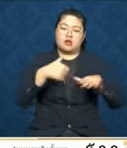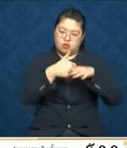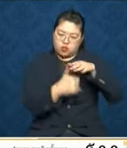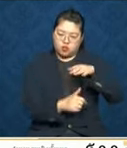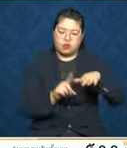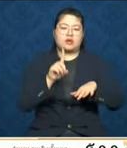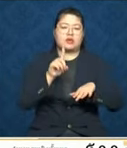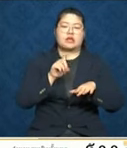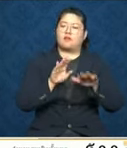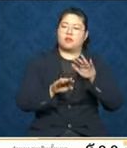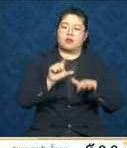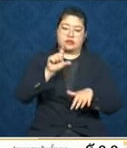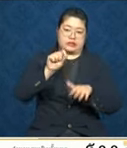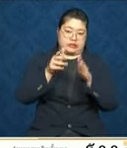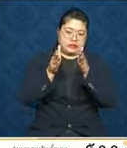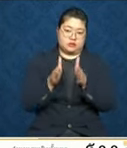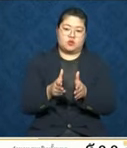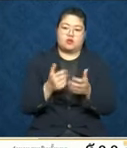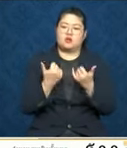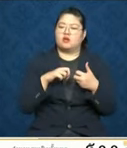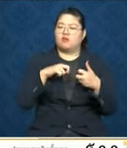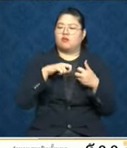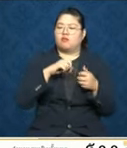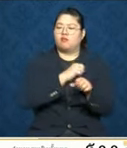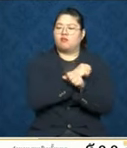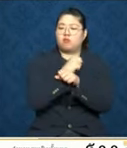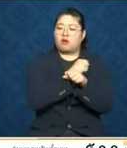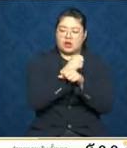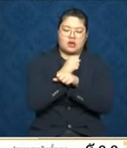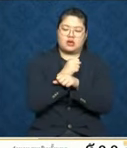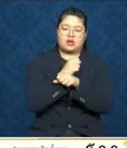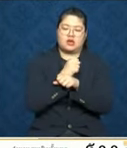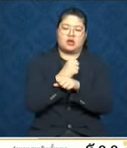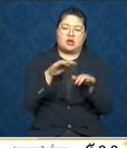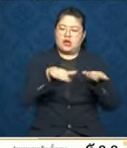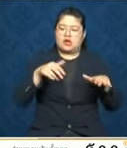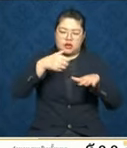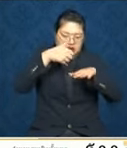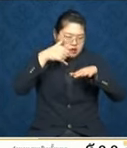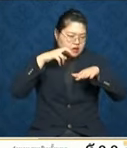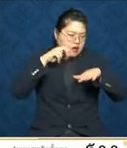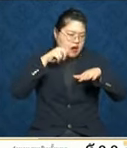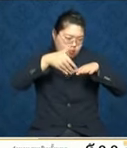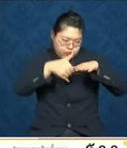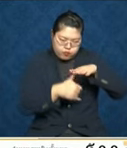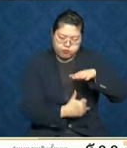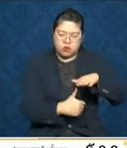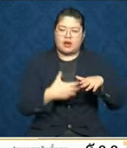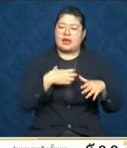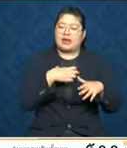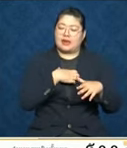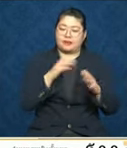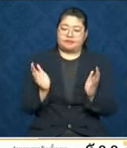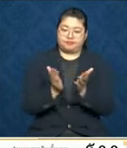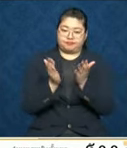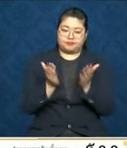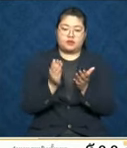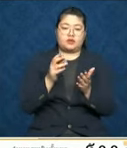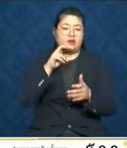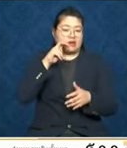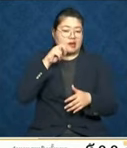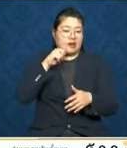ายถึง20รายเพื่อป้องกันไม่ให้เกิดปัญหาเด็กจมน้ำตายดิฉันจึงขออนุเคราะห์งบประมาณเพื่อสร้างสระ